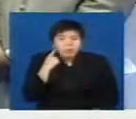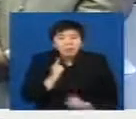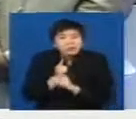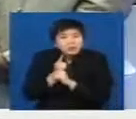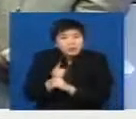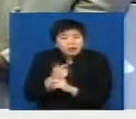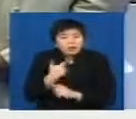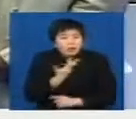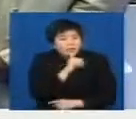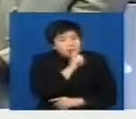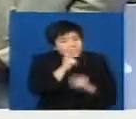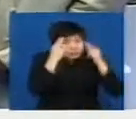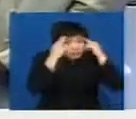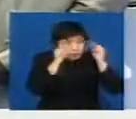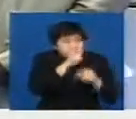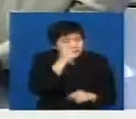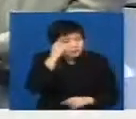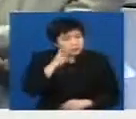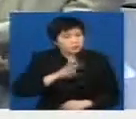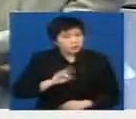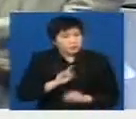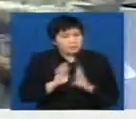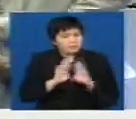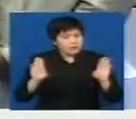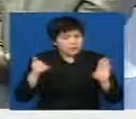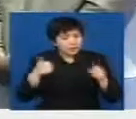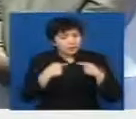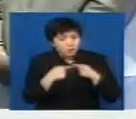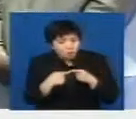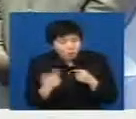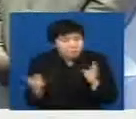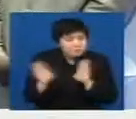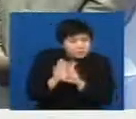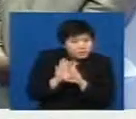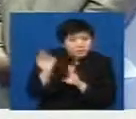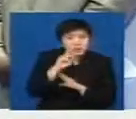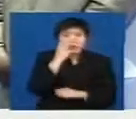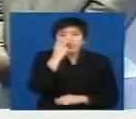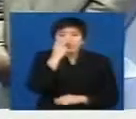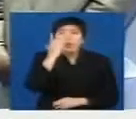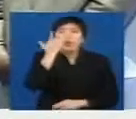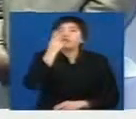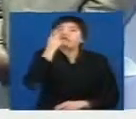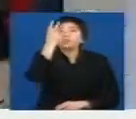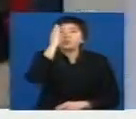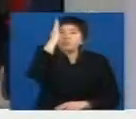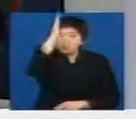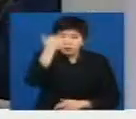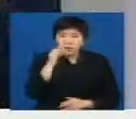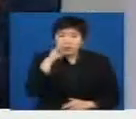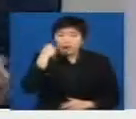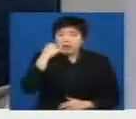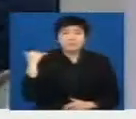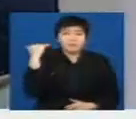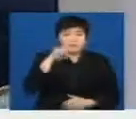ราบเรียนถามท่านนายกอยู่เหมือนกันว่าท่านคิดยังไง เปิดได้แต่ผมว่าก็เปิดต่อได ้ ครับเปิดต่อได้ แต่ว่าถ้าเกิดวันนี้ใครยังไม่ม